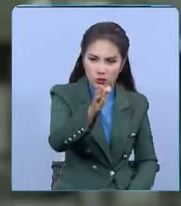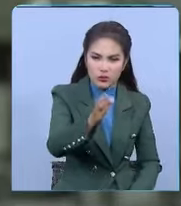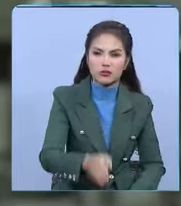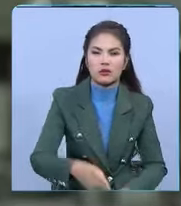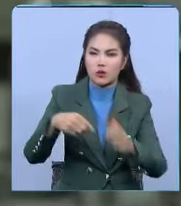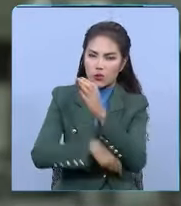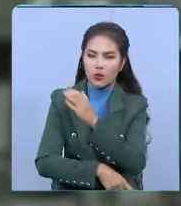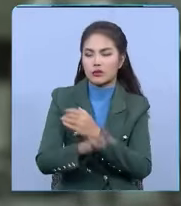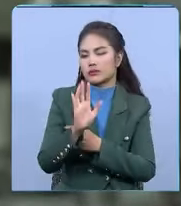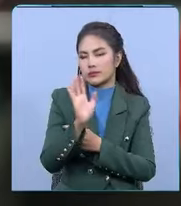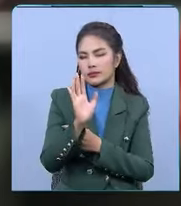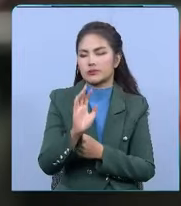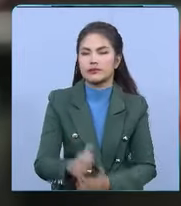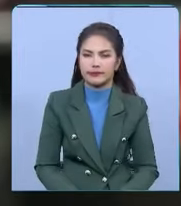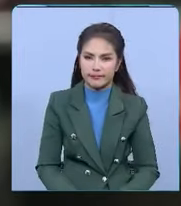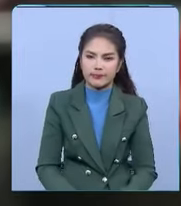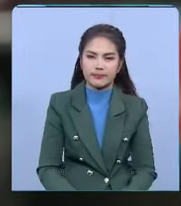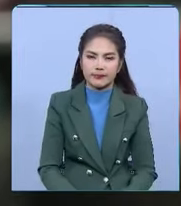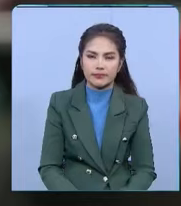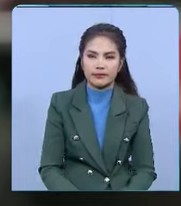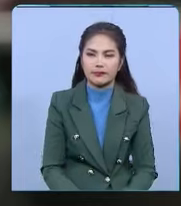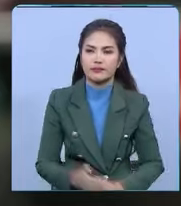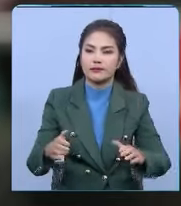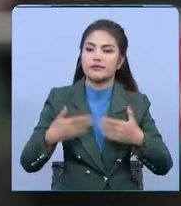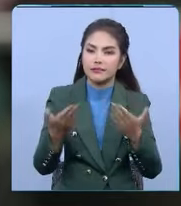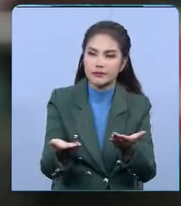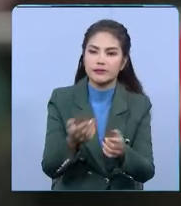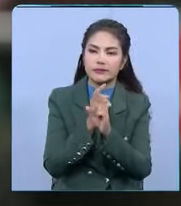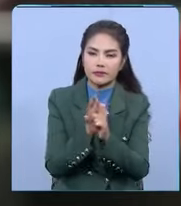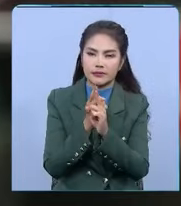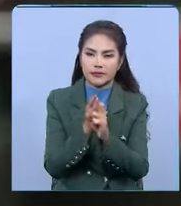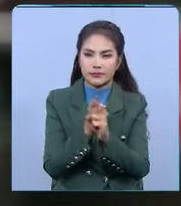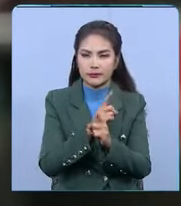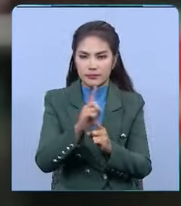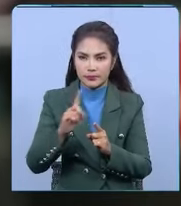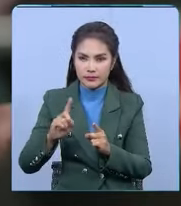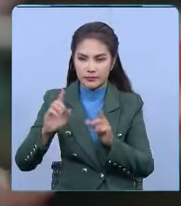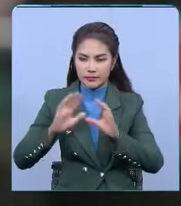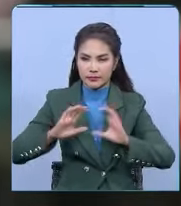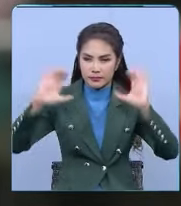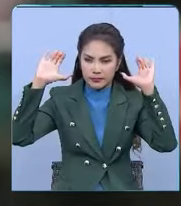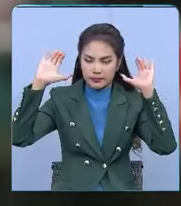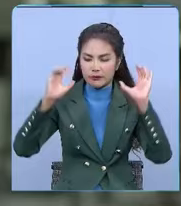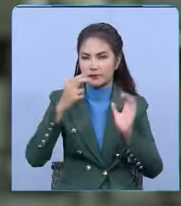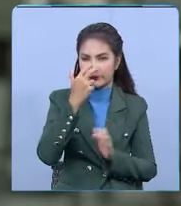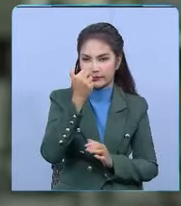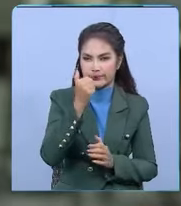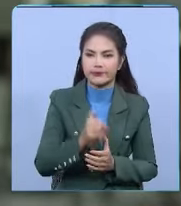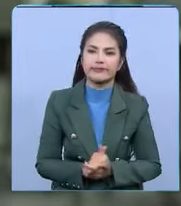โกงอะไรเงี้ยนะครับเพื่อที่จะให้มันเป็นไปตามที่นโยบายของรัฐบาลได้วางไว้ กฎหมายกำหนดไว ้ ค